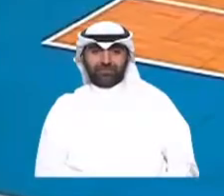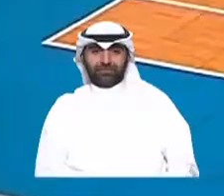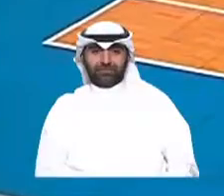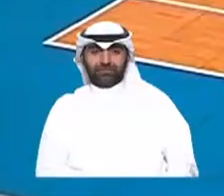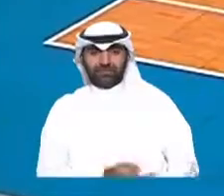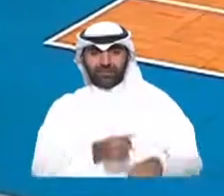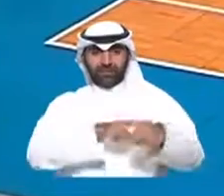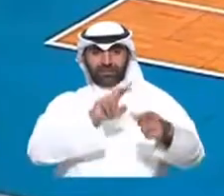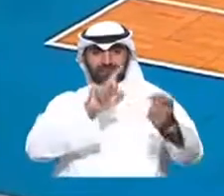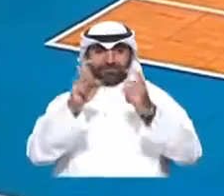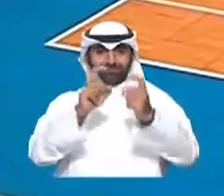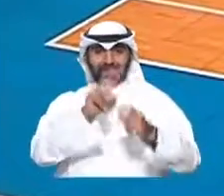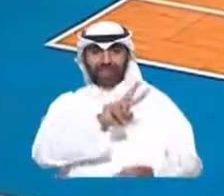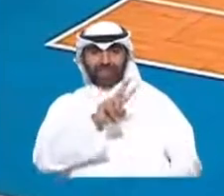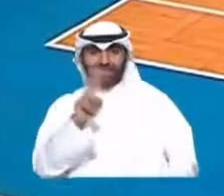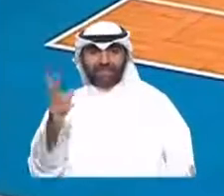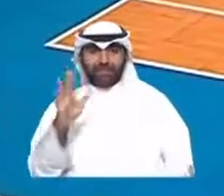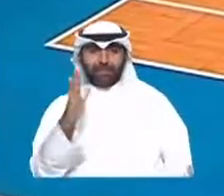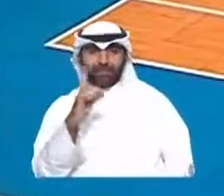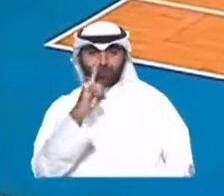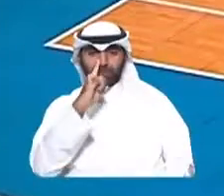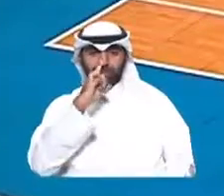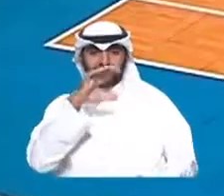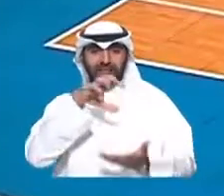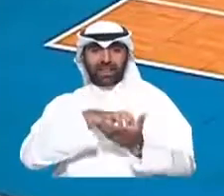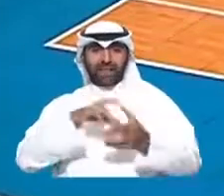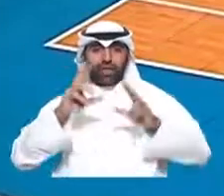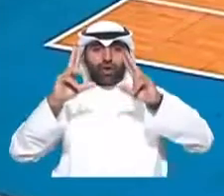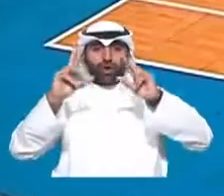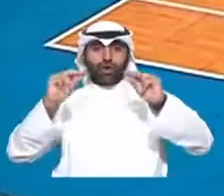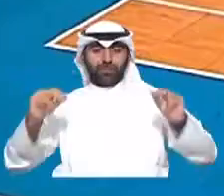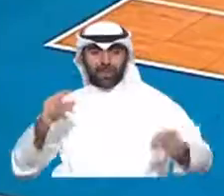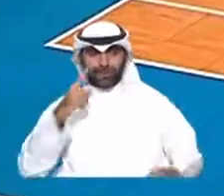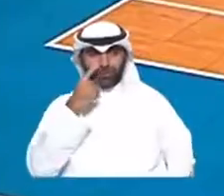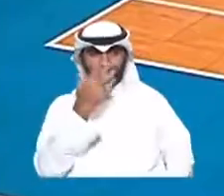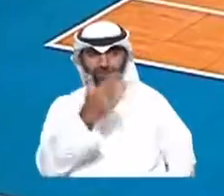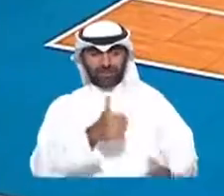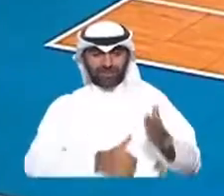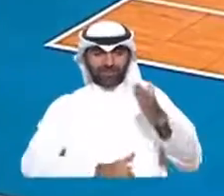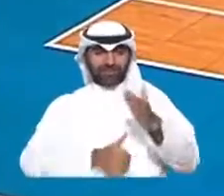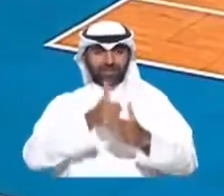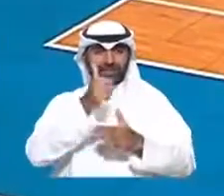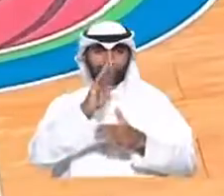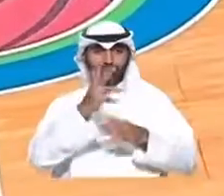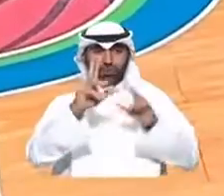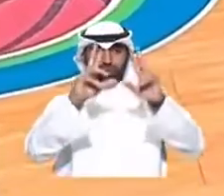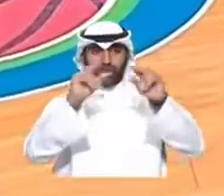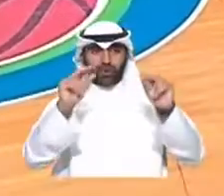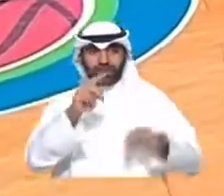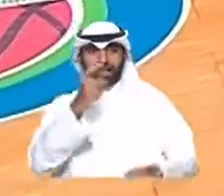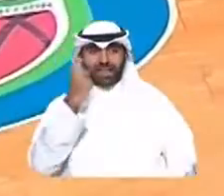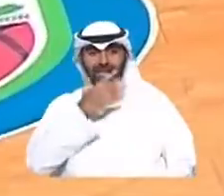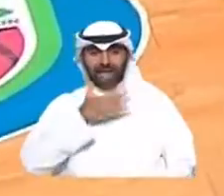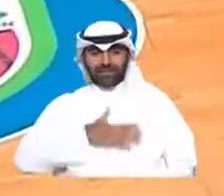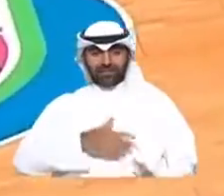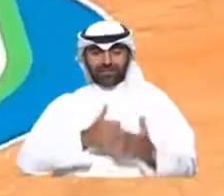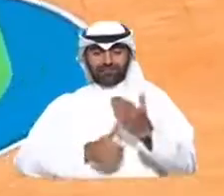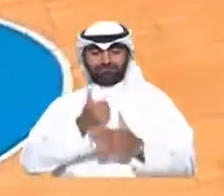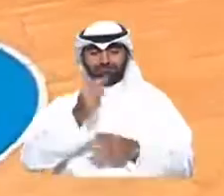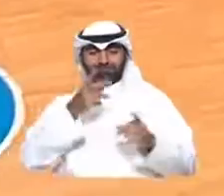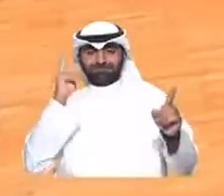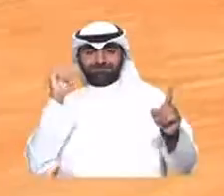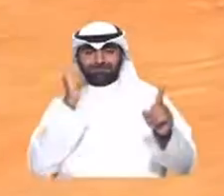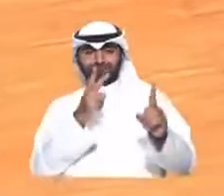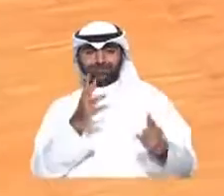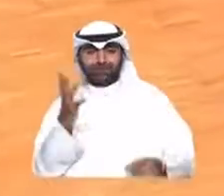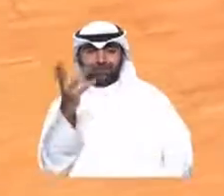وفي لقاء آخر جمع بين أندية لبنانية، استطاع نادي بيروت التأهل ذات الدور على حساب نادي الرياضي بيروت بعد فوزه